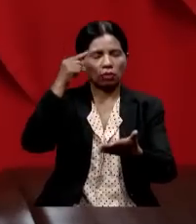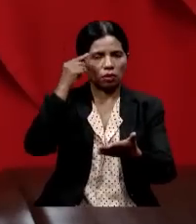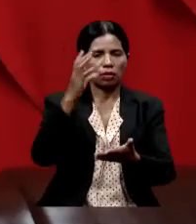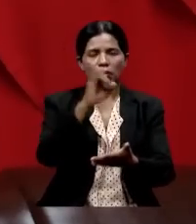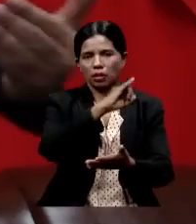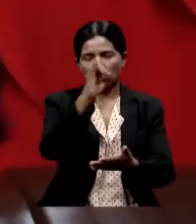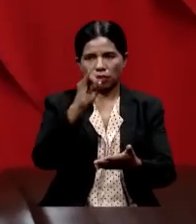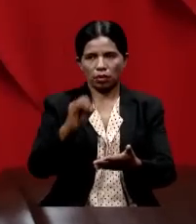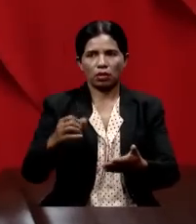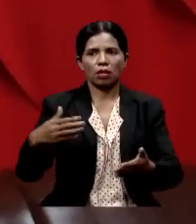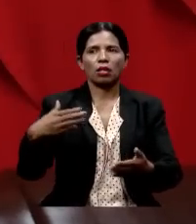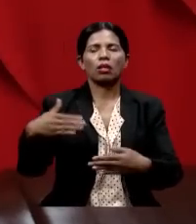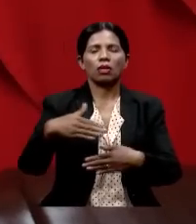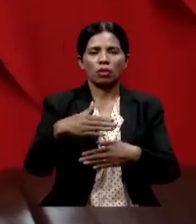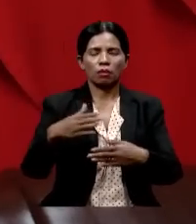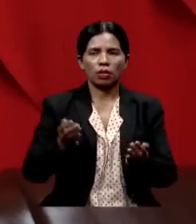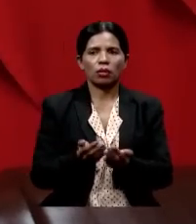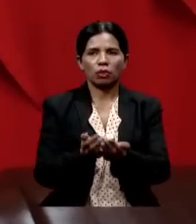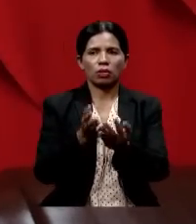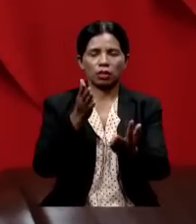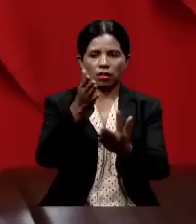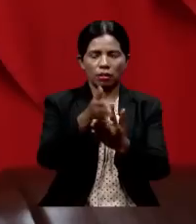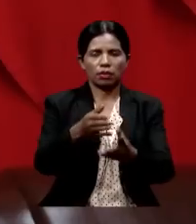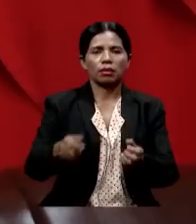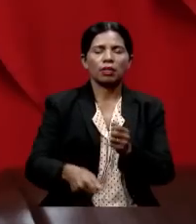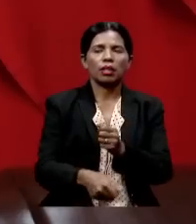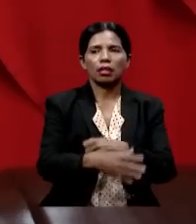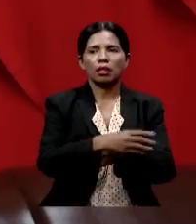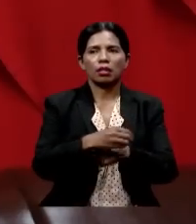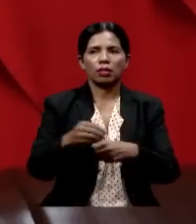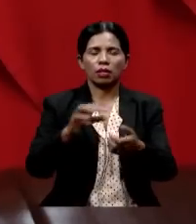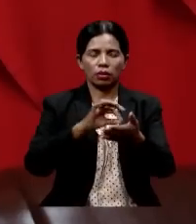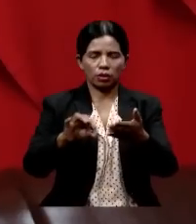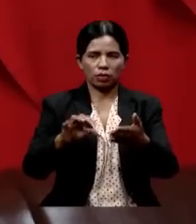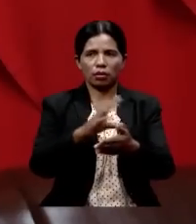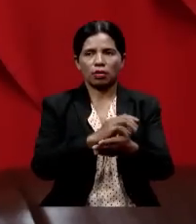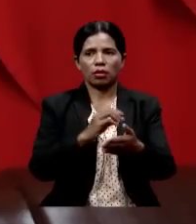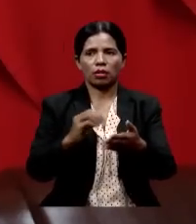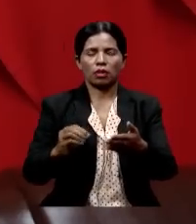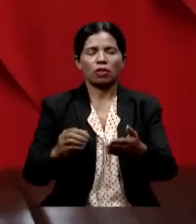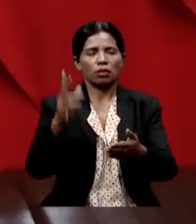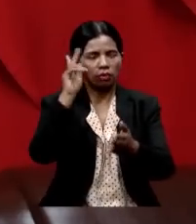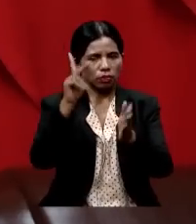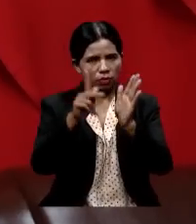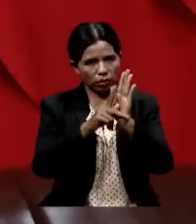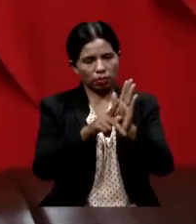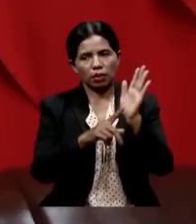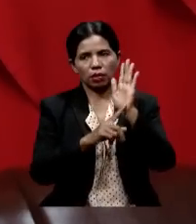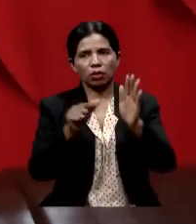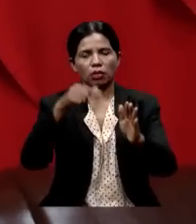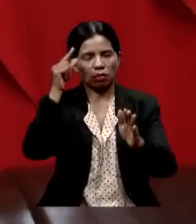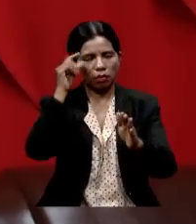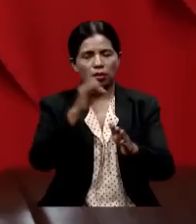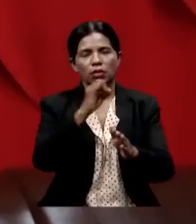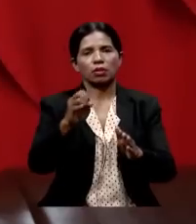kata ro biasa tamu sini. Sire biasa pesca iya nih, ni error resisto magne, foto magne, i ora ini governo bele identifikasi